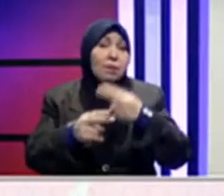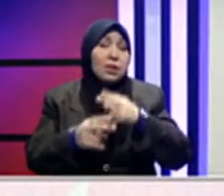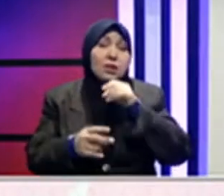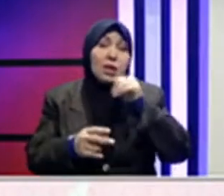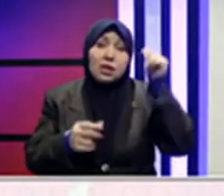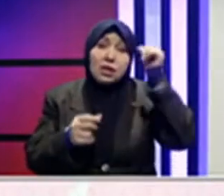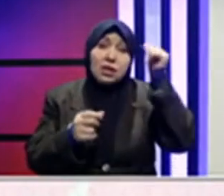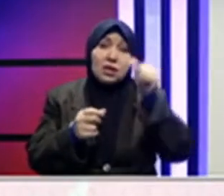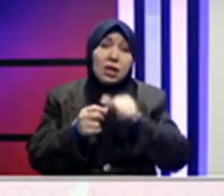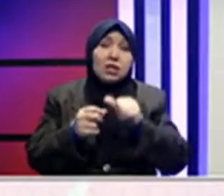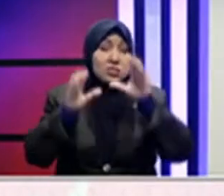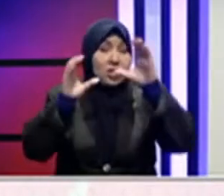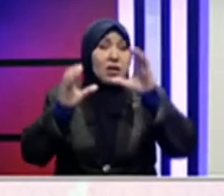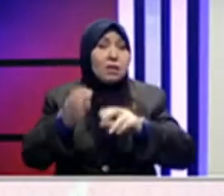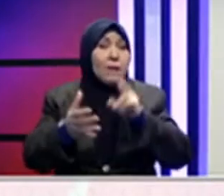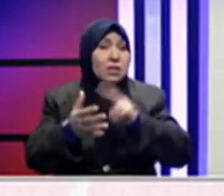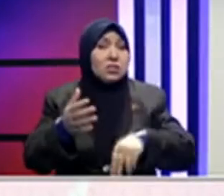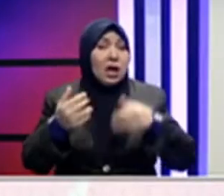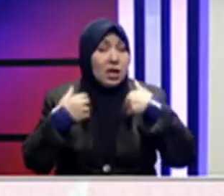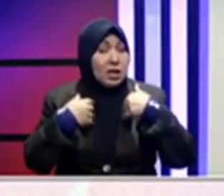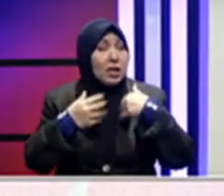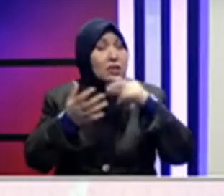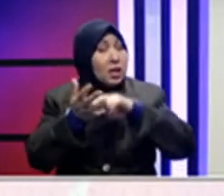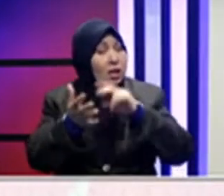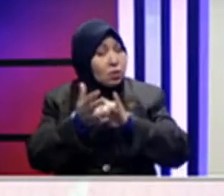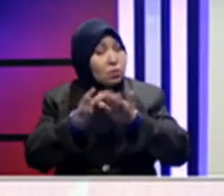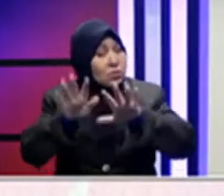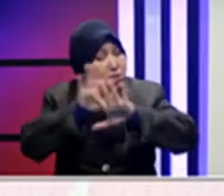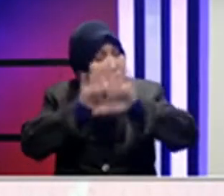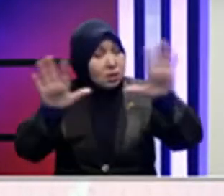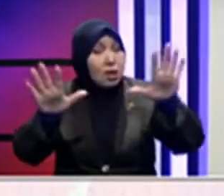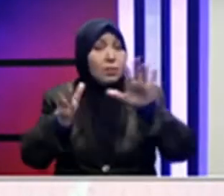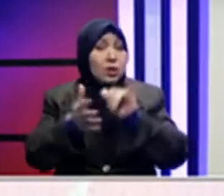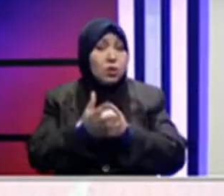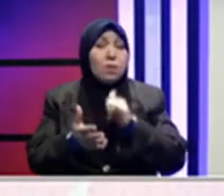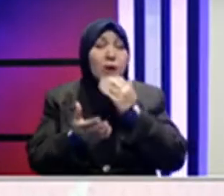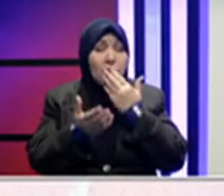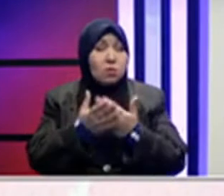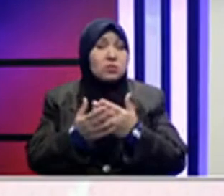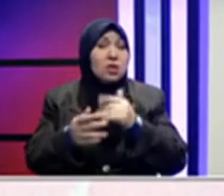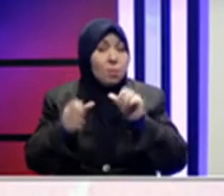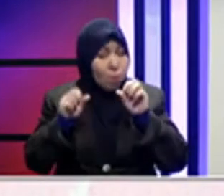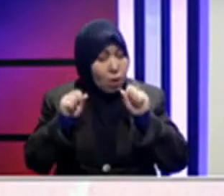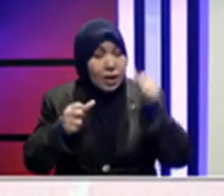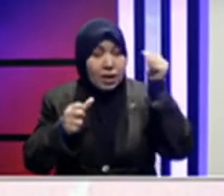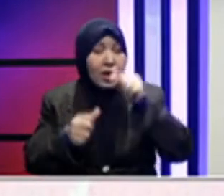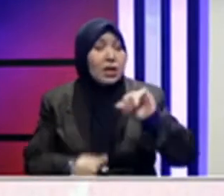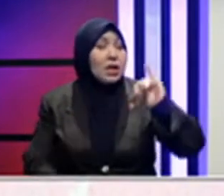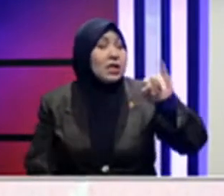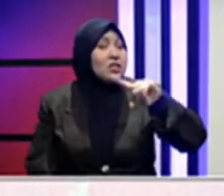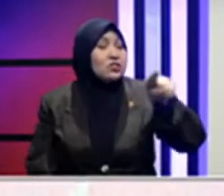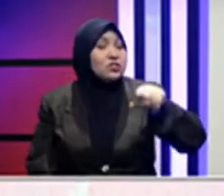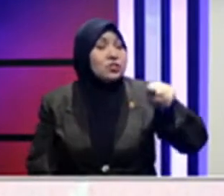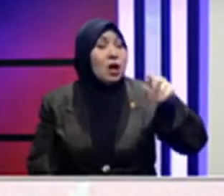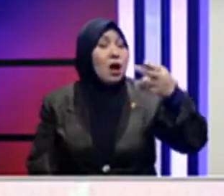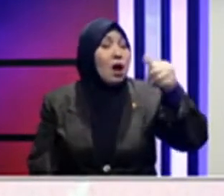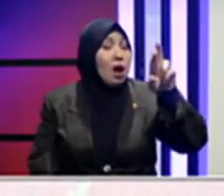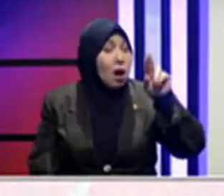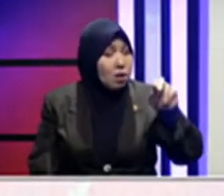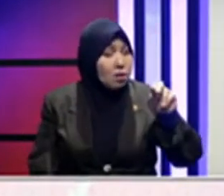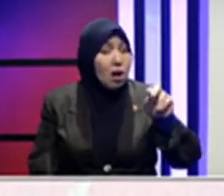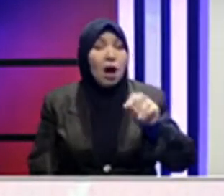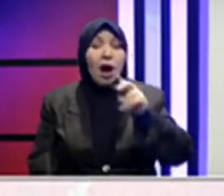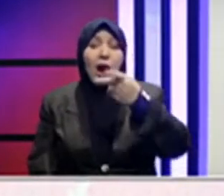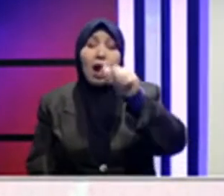otak cara baca tahu sebagai tanda tuh kena Jelaskan apa Bos atuh eh salah melihatnya mode izhar halqi Jelaskan